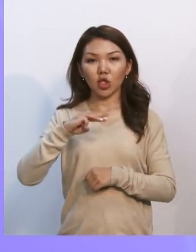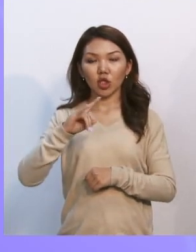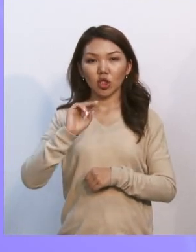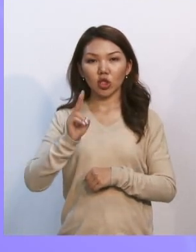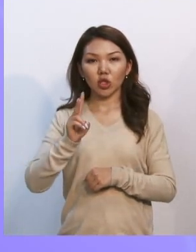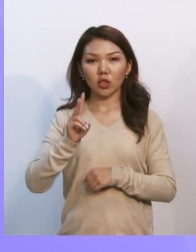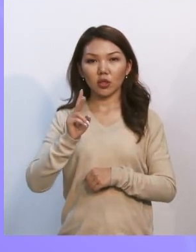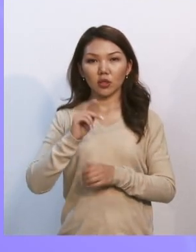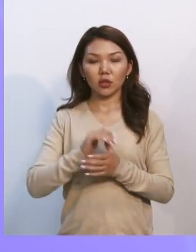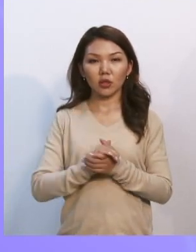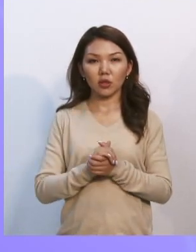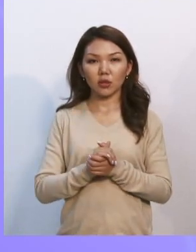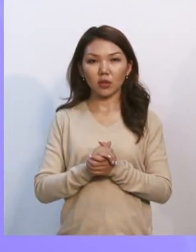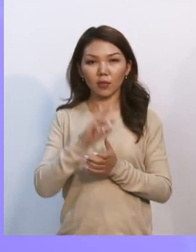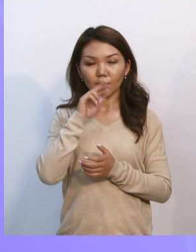мышык.